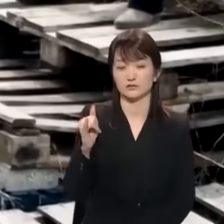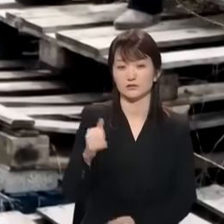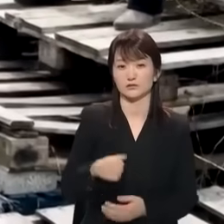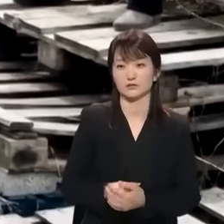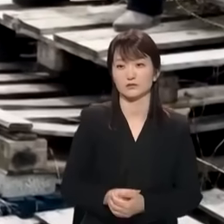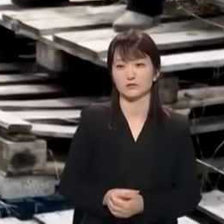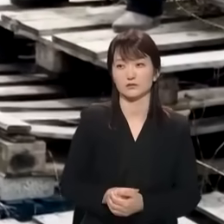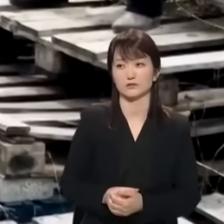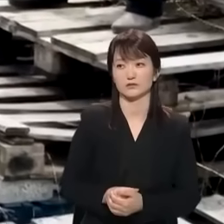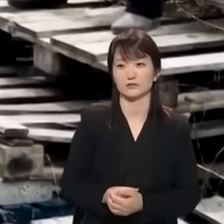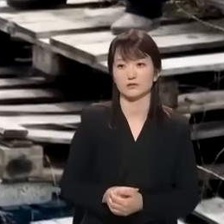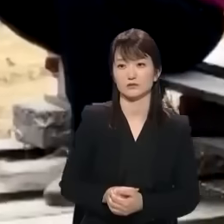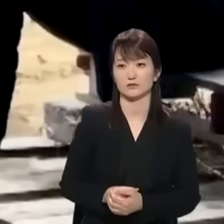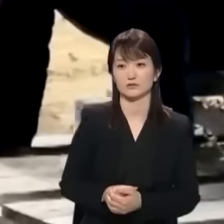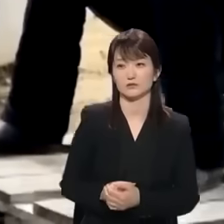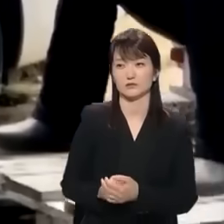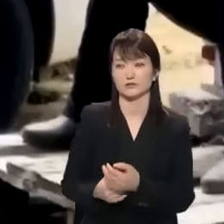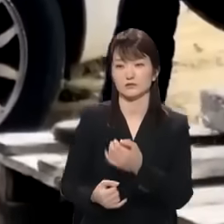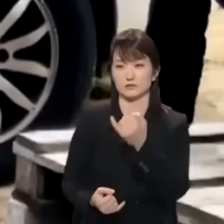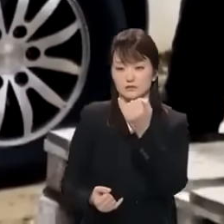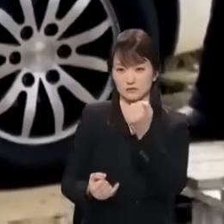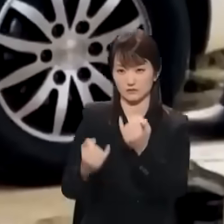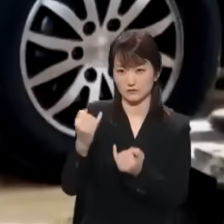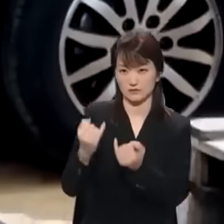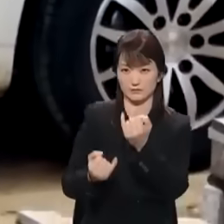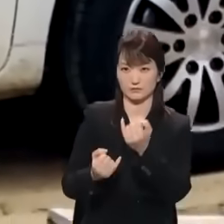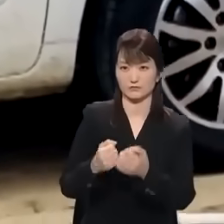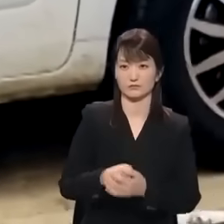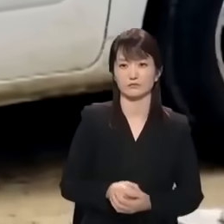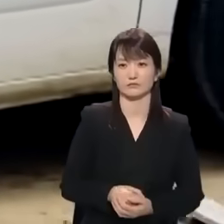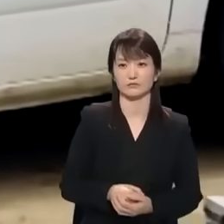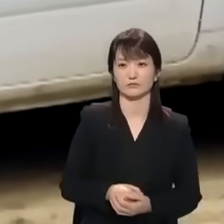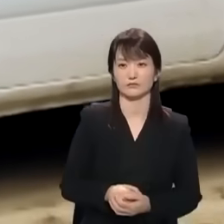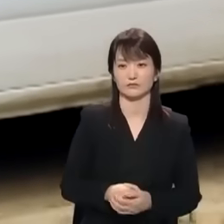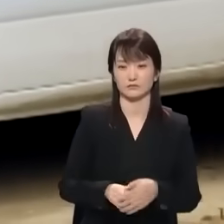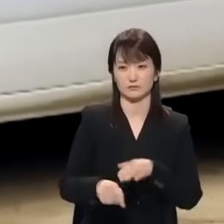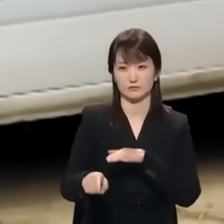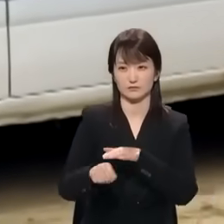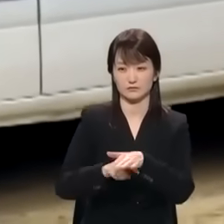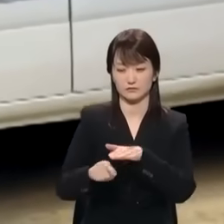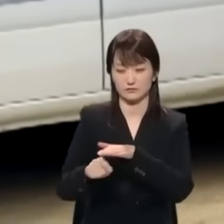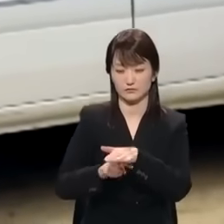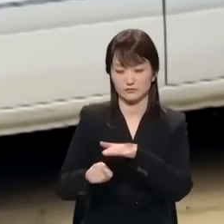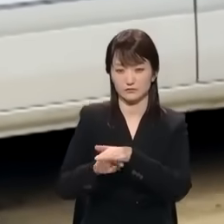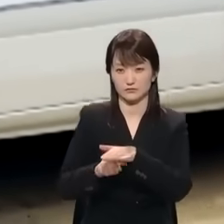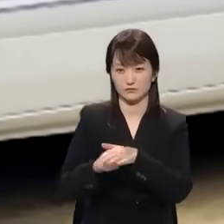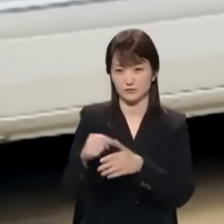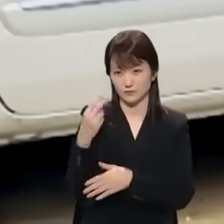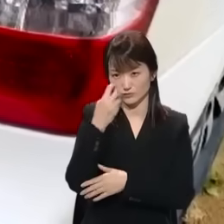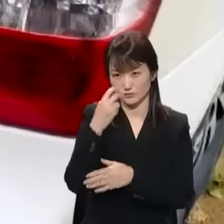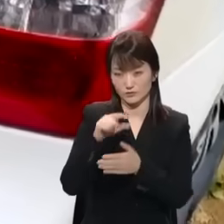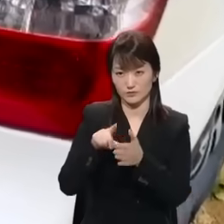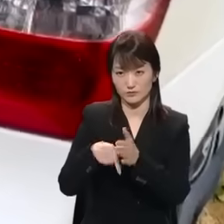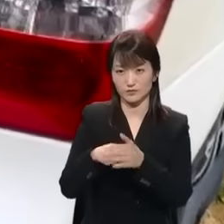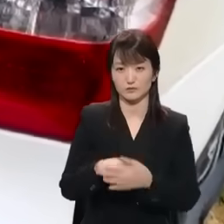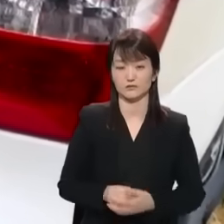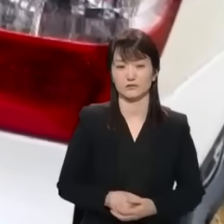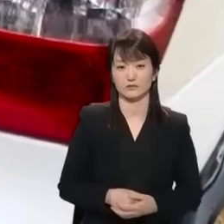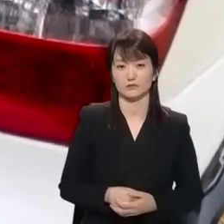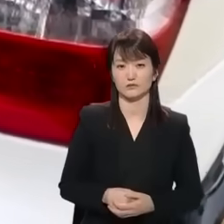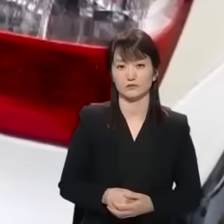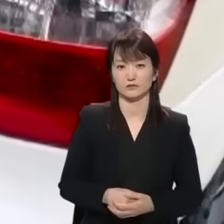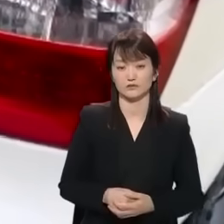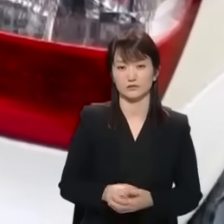사이입니다 그래서 자매 관이에요 자매간 있데 사실 처음에 그 절도 도둑이 조사 받을 때에 그이 저 남성 얘기했나